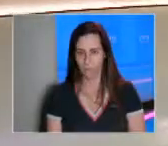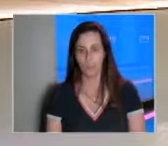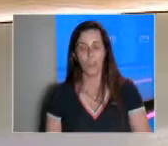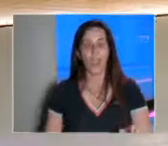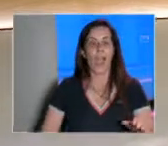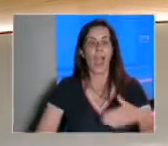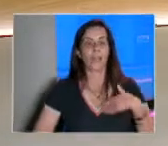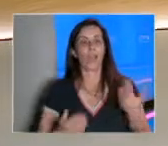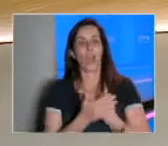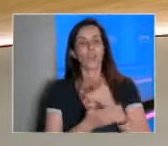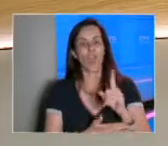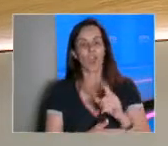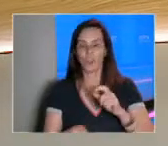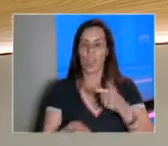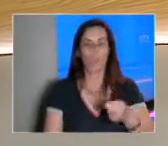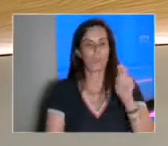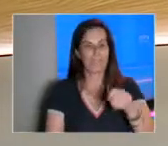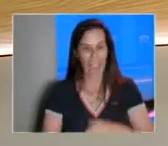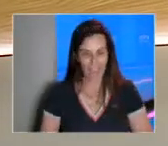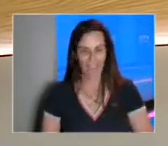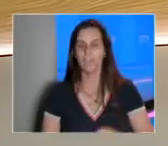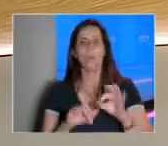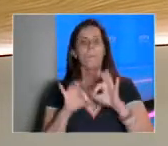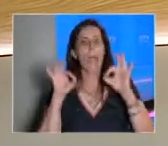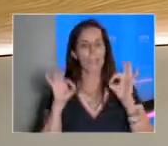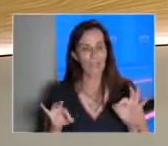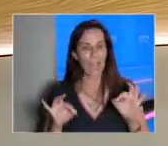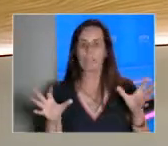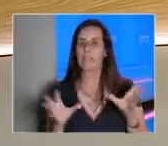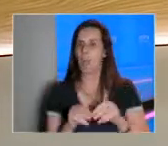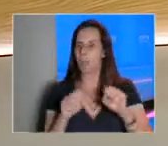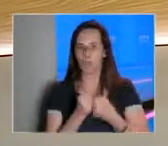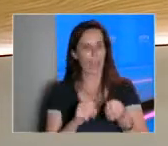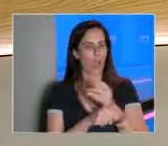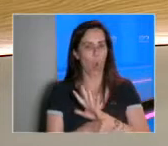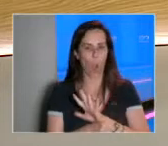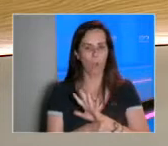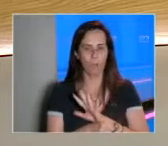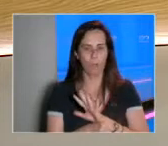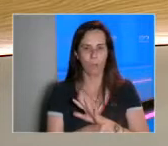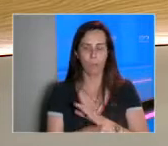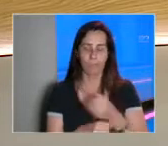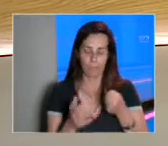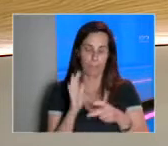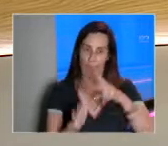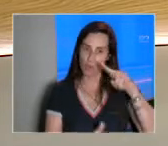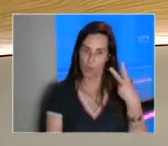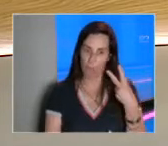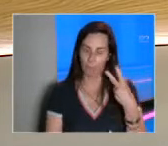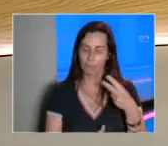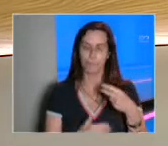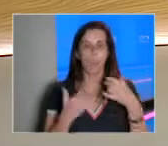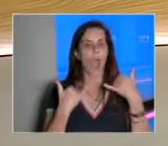לכם, אנחנו עם מהדורת החדשות של ערוץ כנסת, ופותחים תחילה עם משבר הקורונה, הגל השני. מוקדם